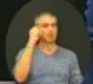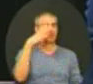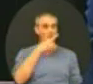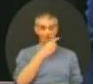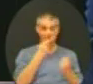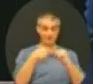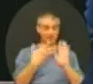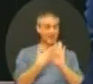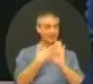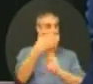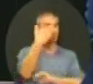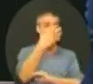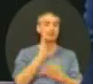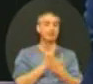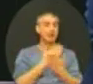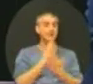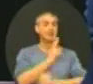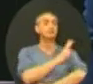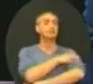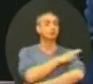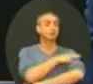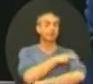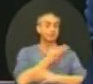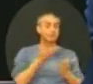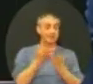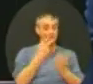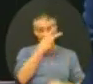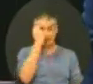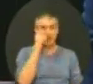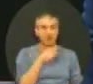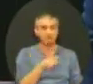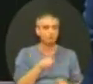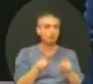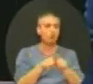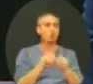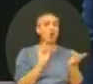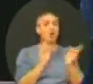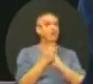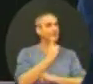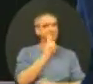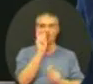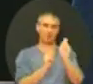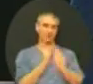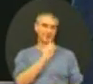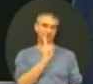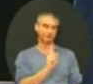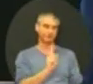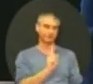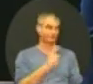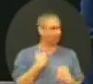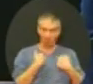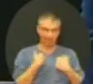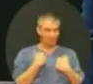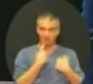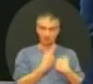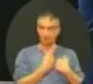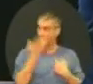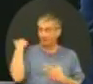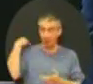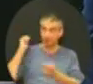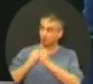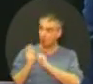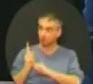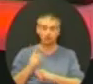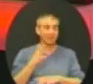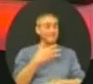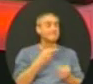ועדת חקירה ממלכתית קבעה שהמשטרה מתייחסת לערבים כאל אויבים ולא כאל אזרחים. זה לא אני. ומאז זה לא השתנה? ועדת